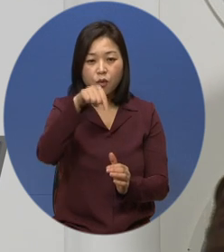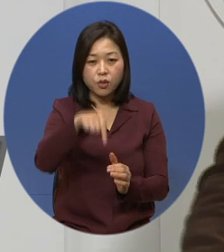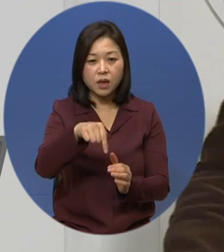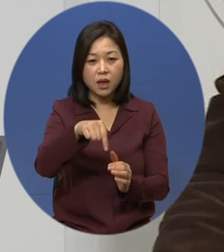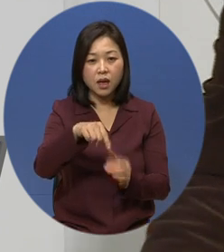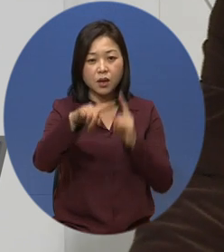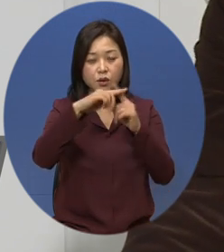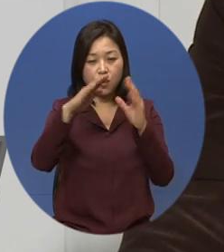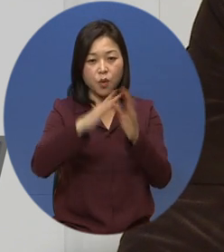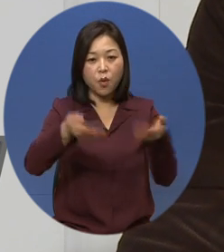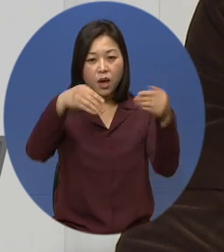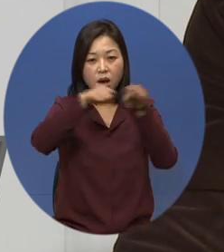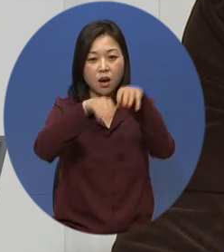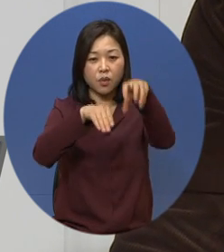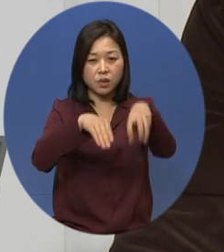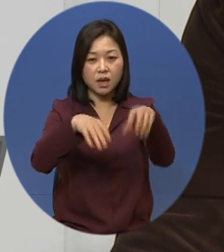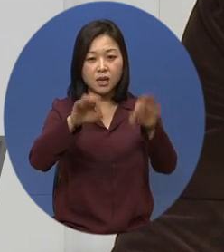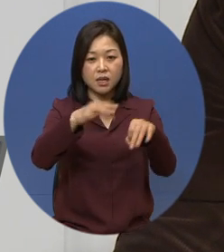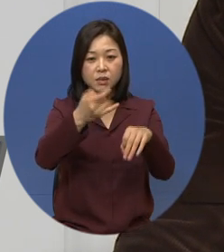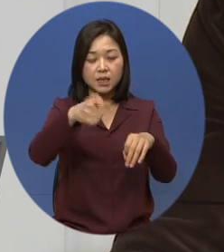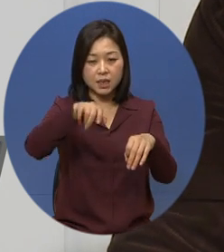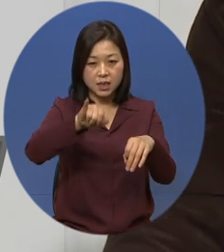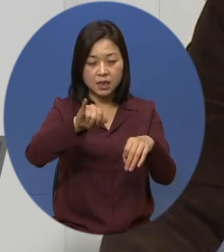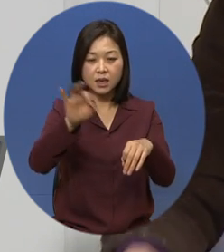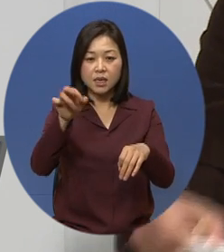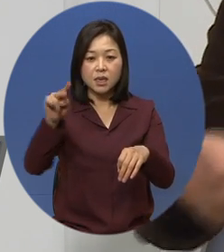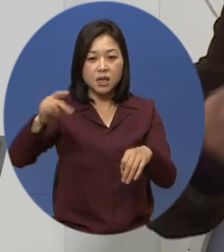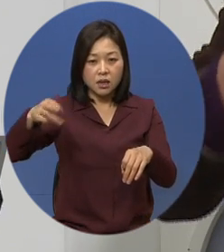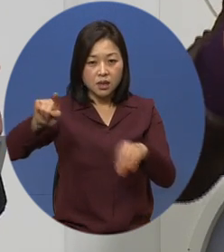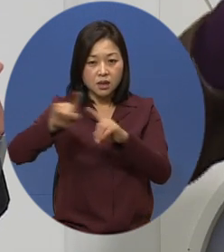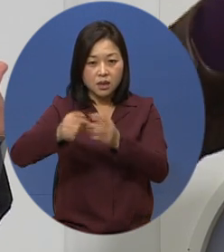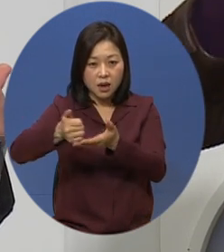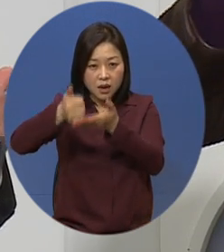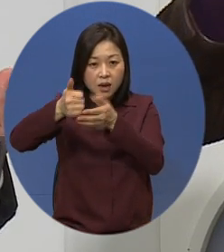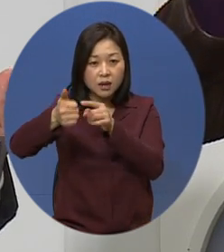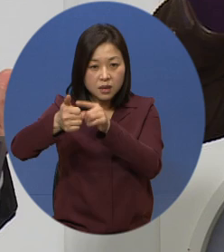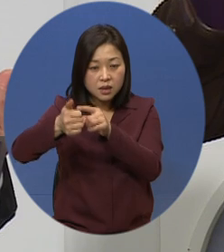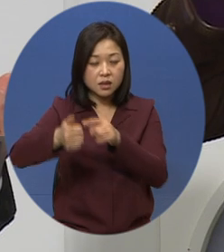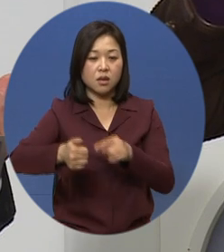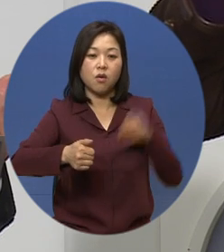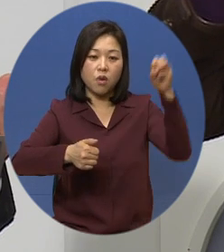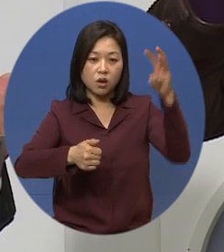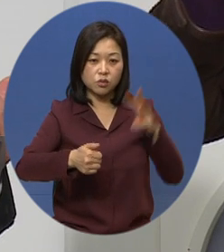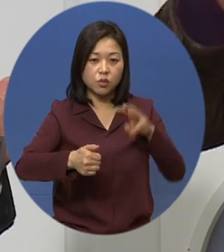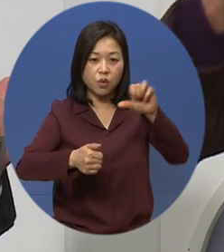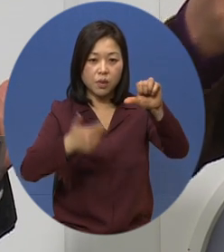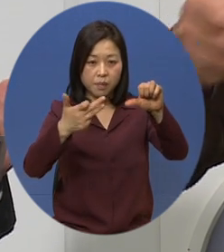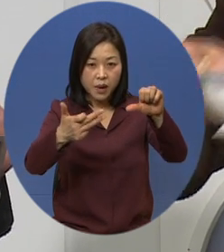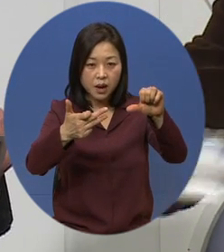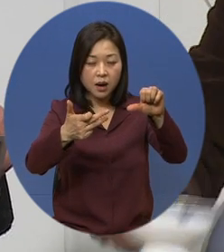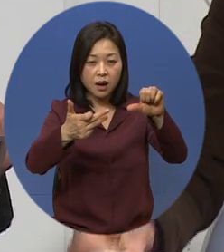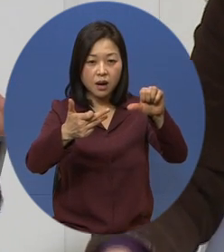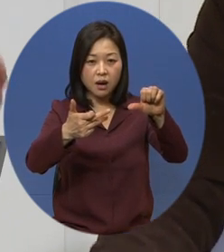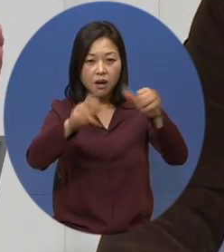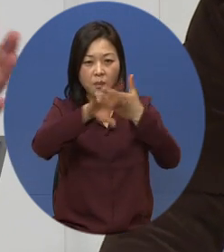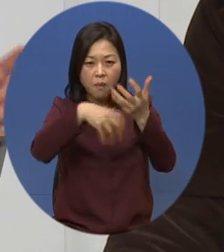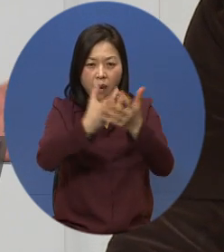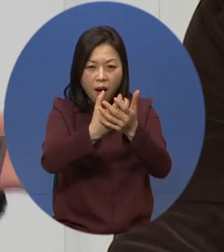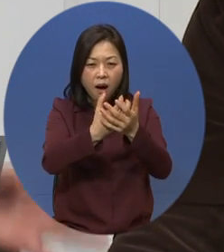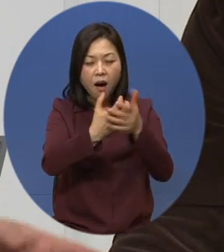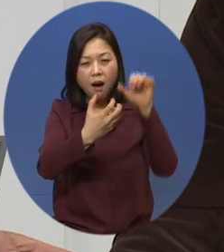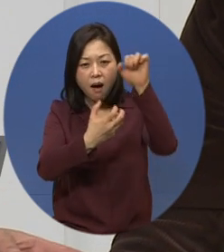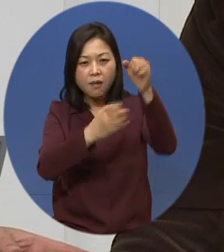기독교 회관 에서 기무 2기 여사는 광 조 광주 5.18 b 그 사태